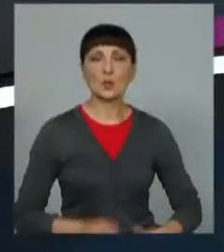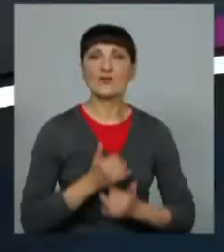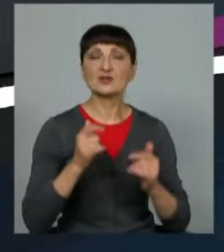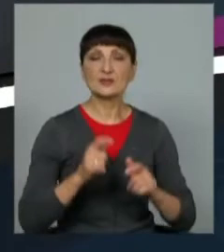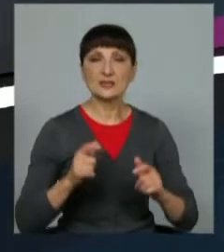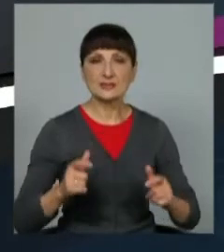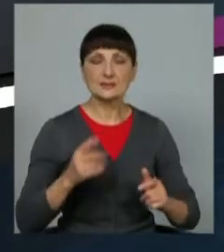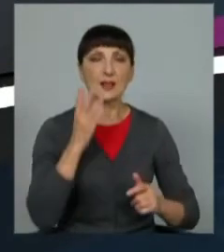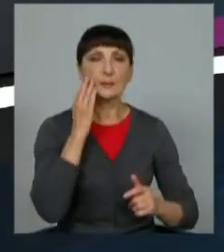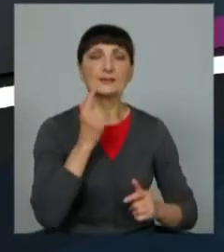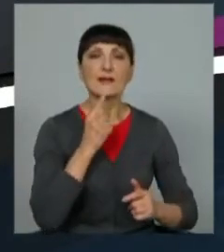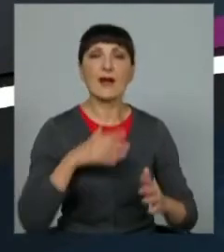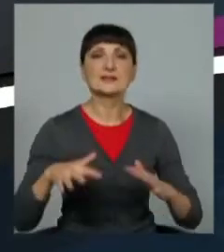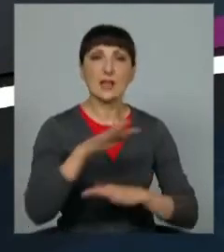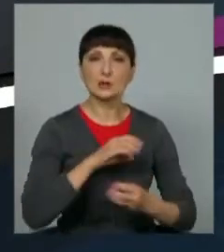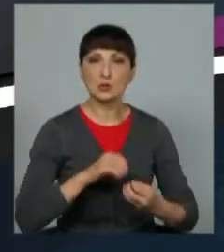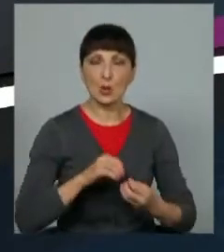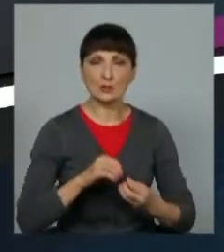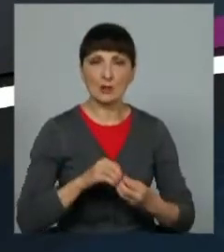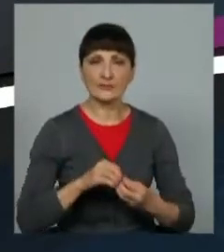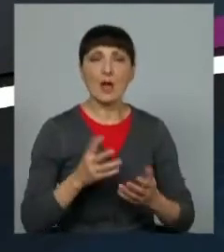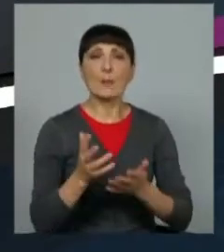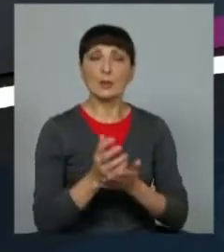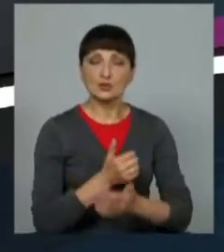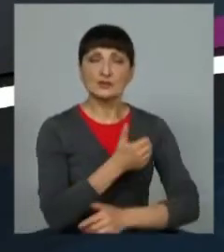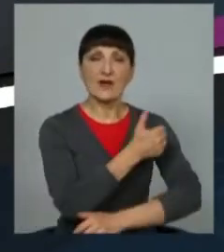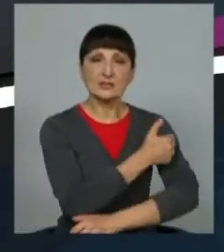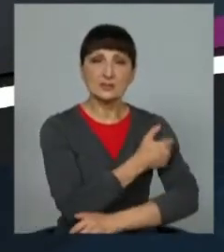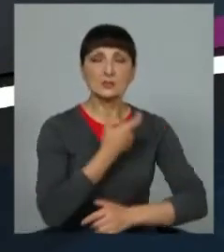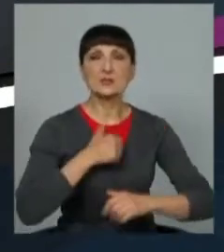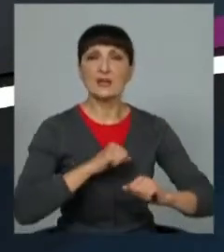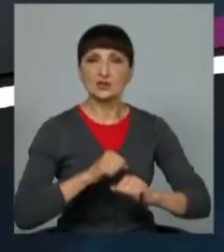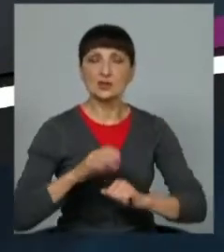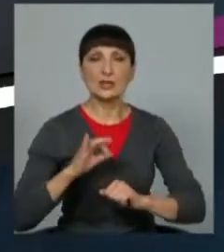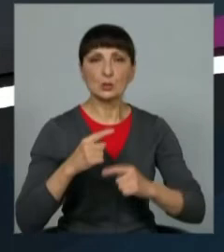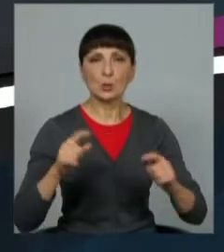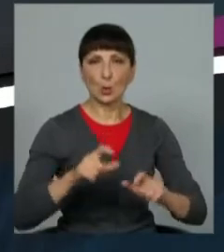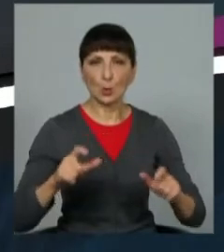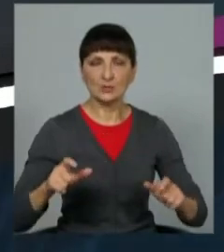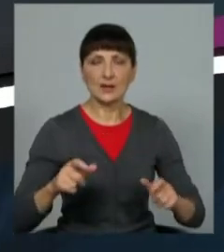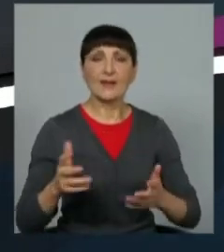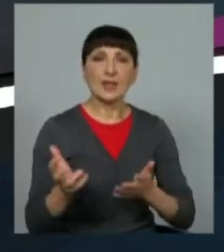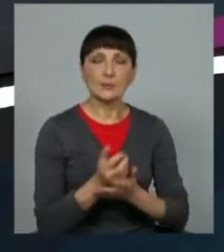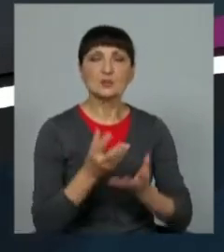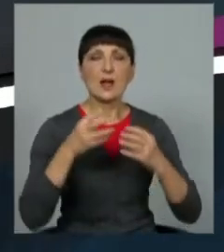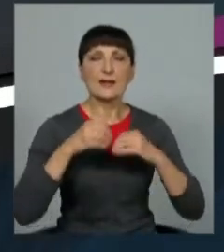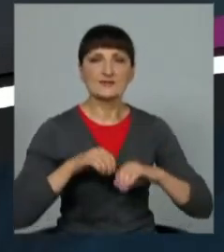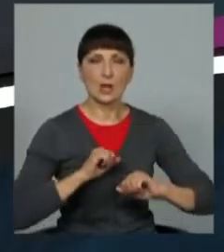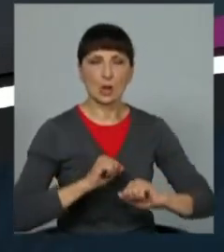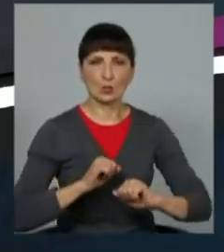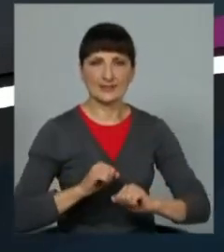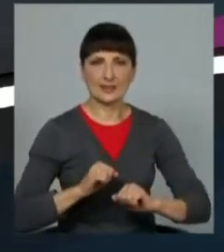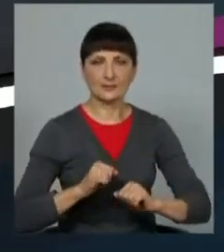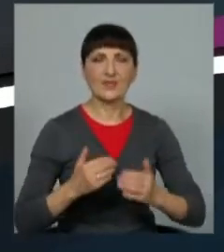Уважаемые телезрители, Алматы все еще в темно-красной зоне. Получите вакцину, защитите себя и других. Добьемся коллективного иммунитета